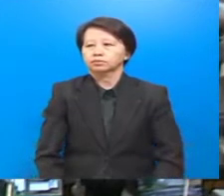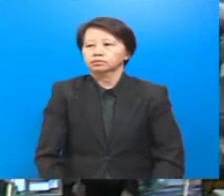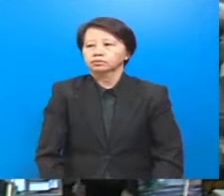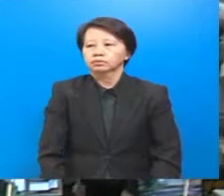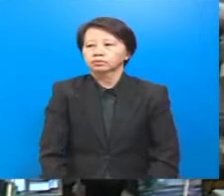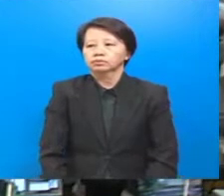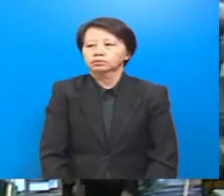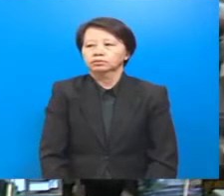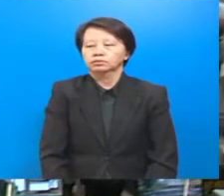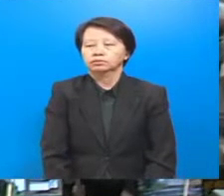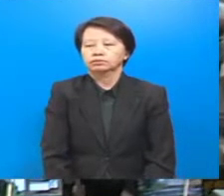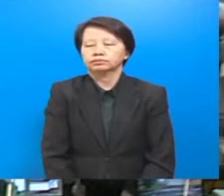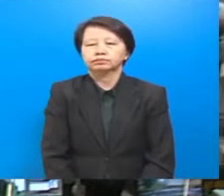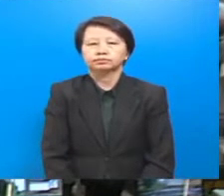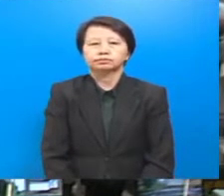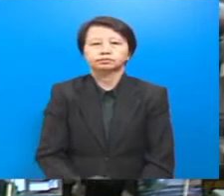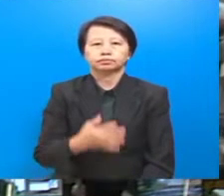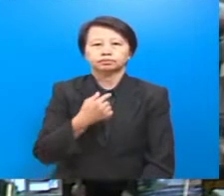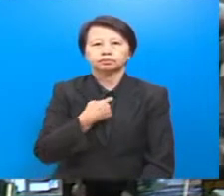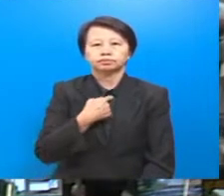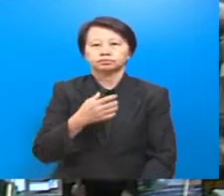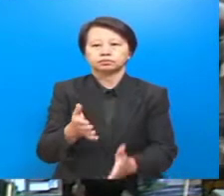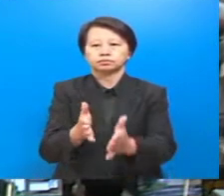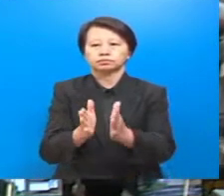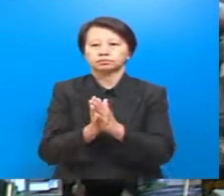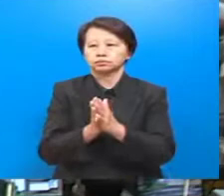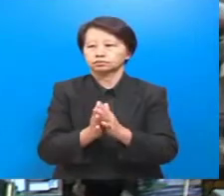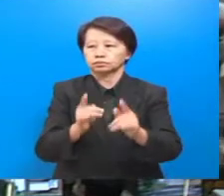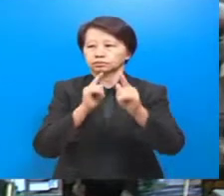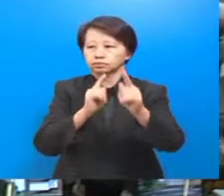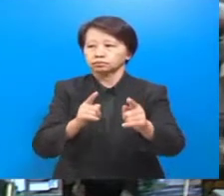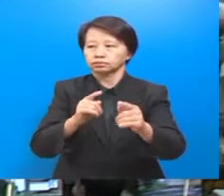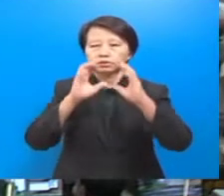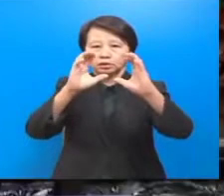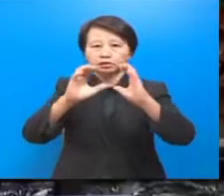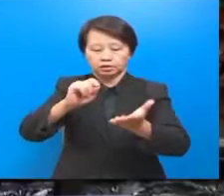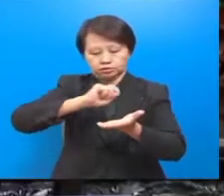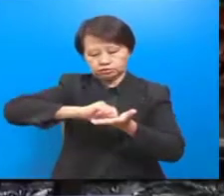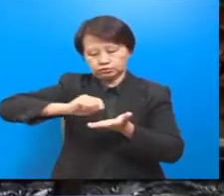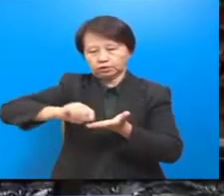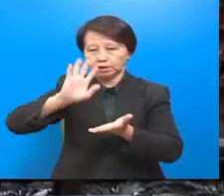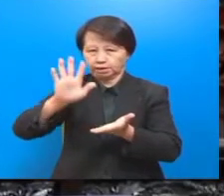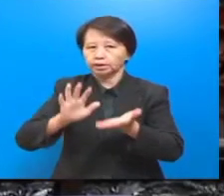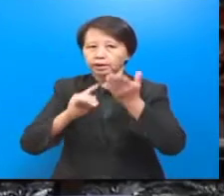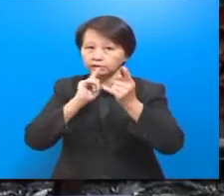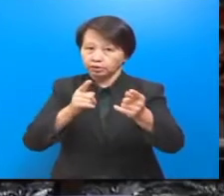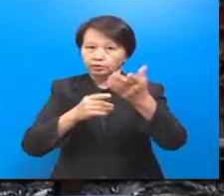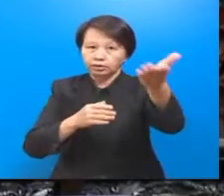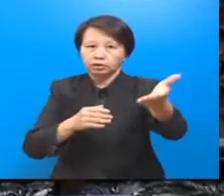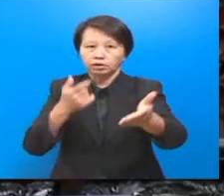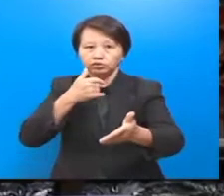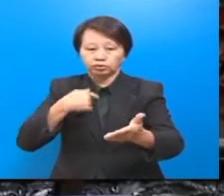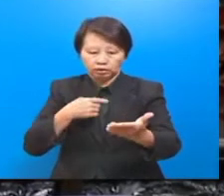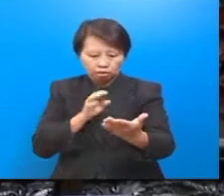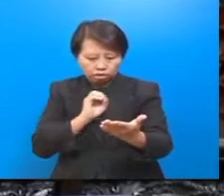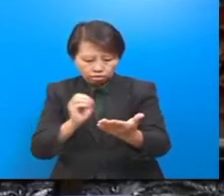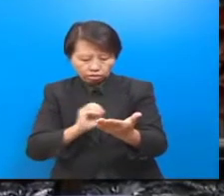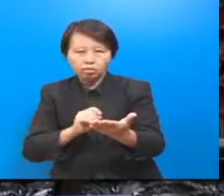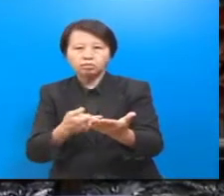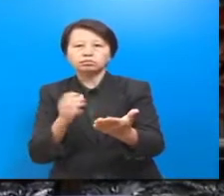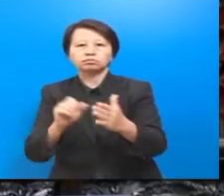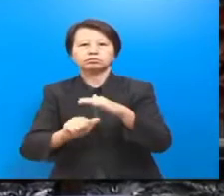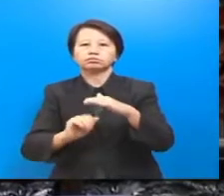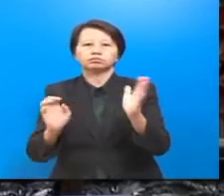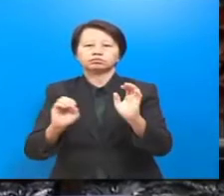hai saibon untuk sejawat saya betul iso klinis pasien ngaji di luar depan soalnya